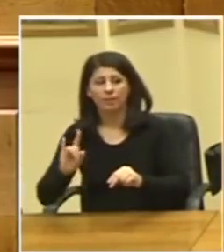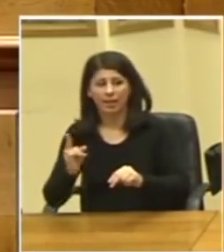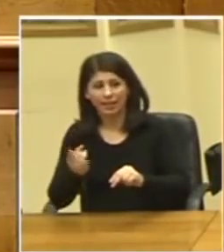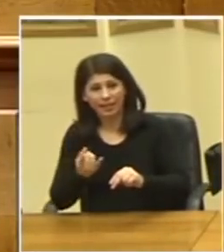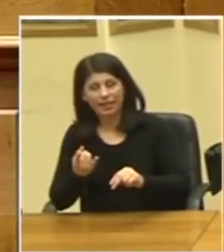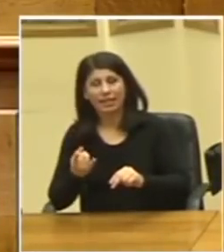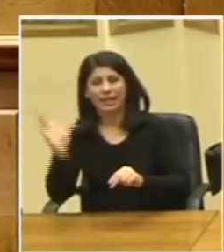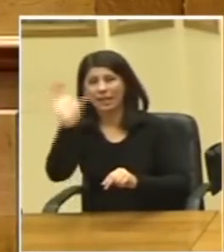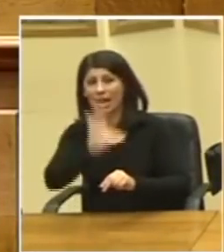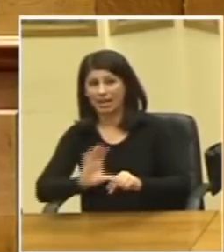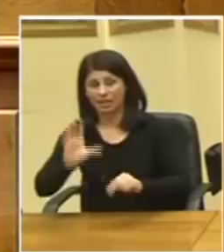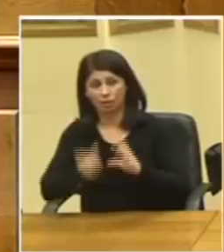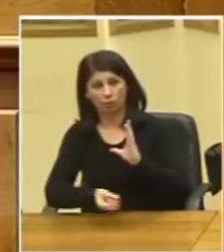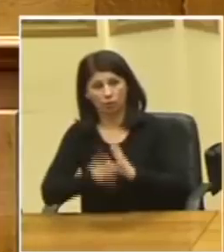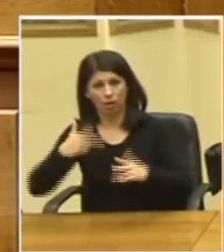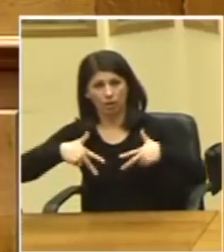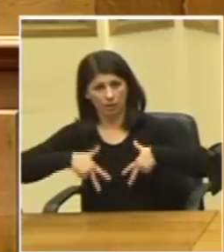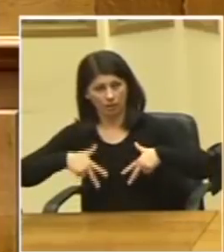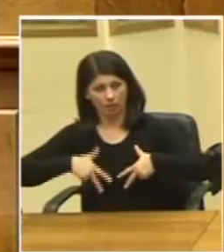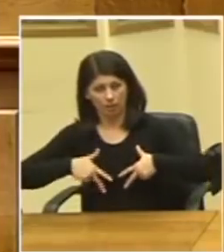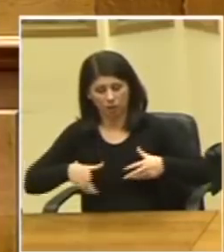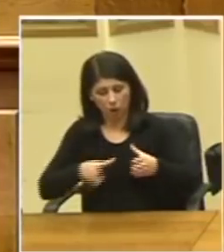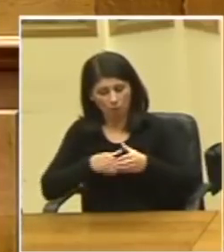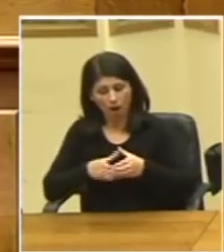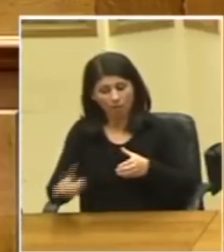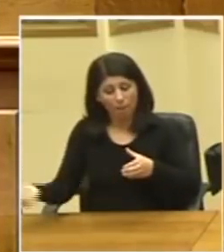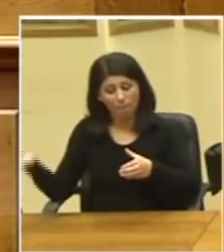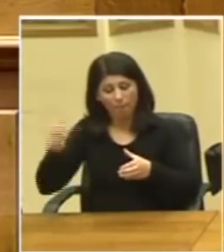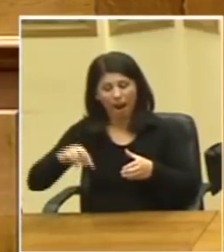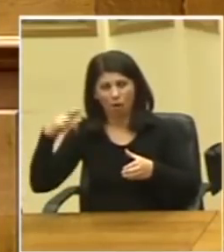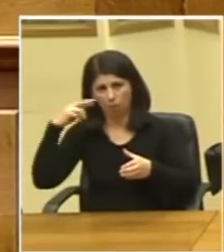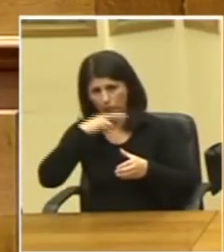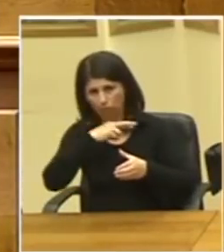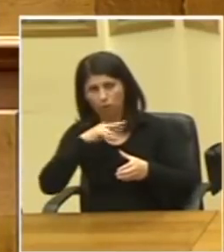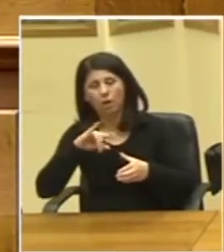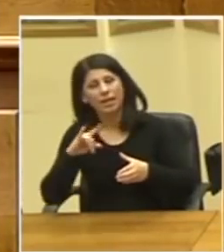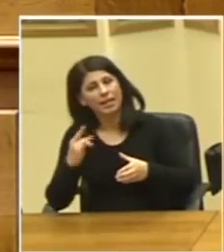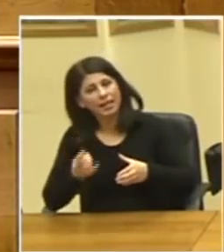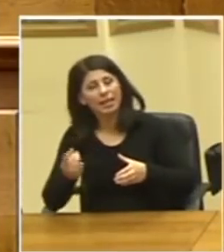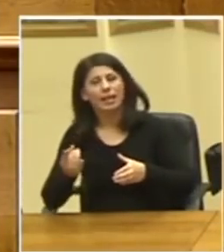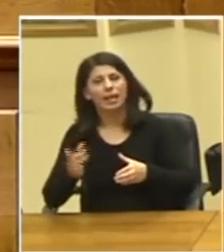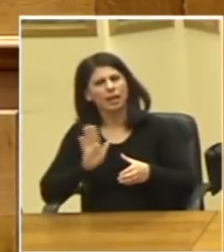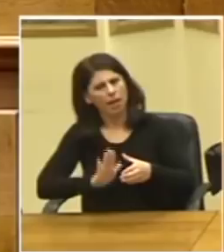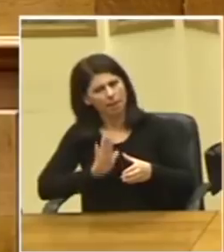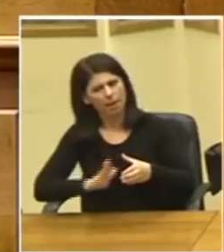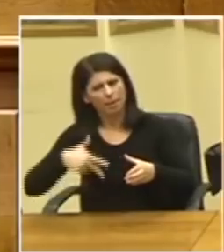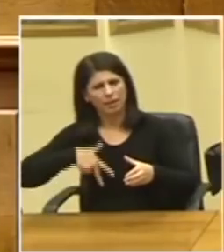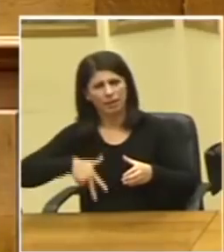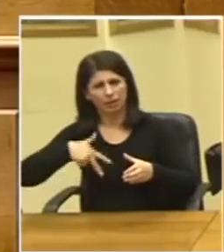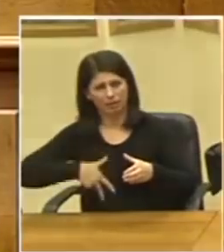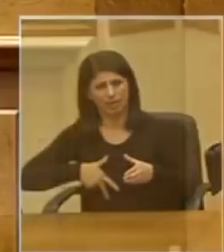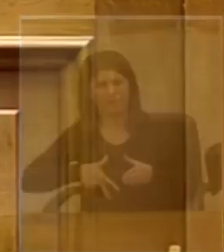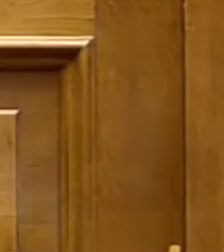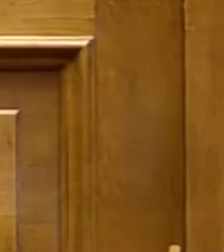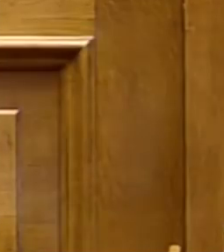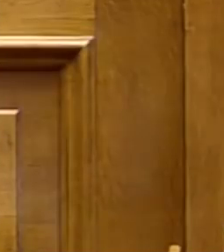να αναζητείται νέο κυβερνητικό σχήμα με άλλον πρωθυπουργό, είτε να παραμένει μια κυβέρνηση